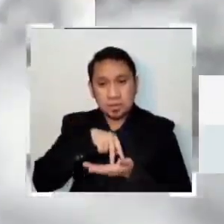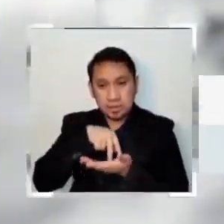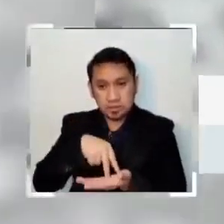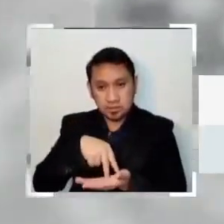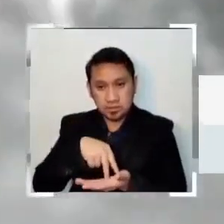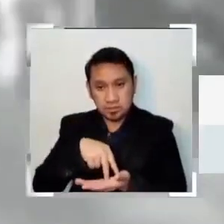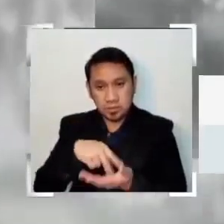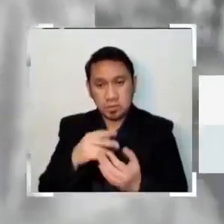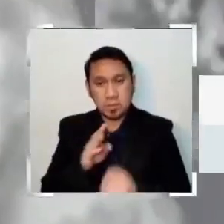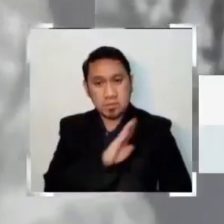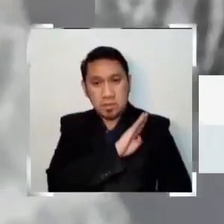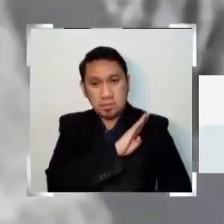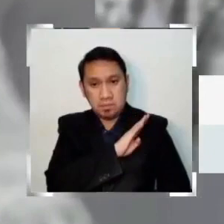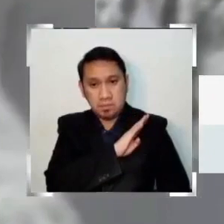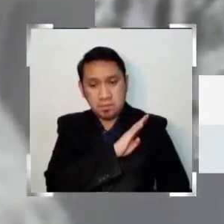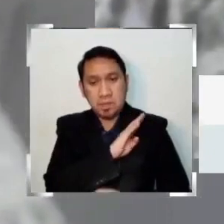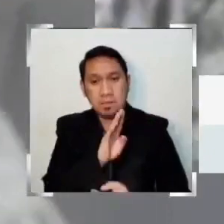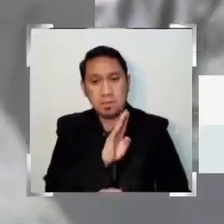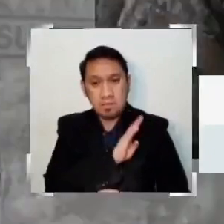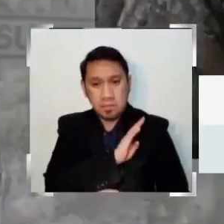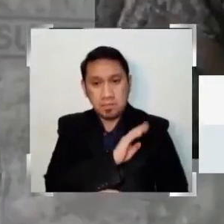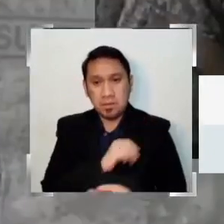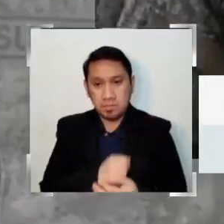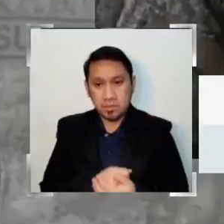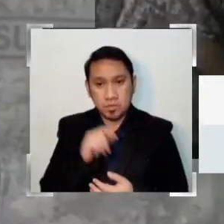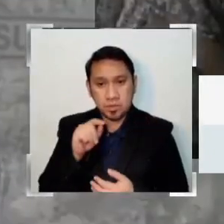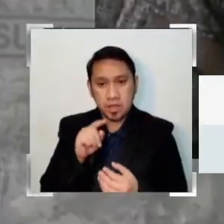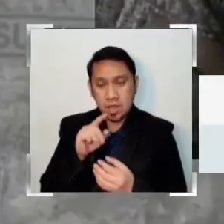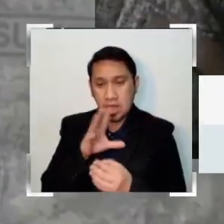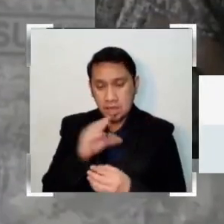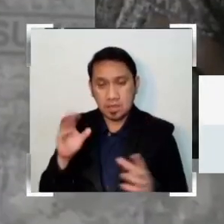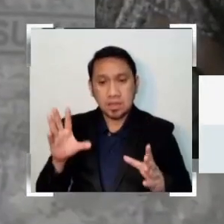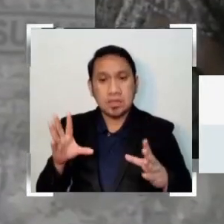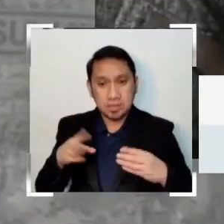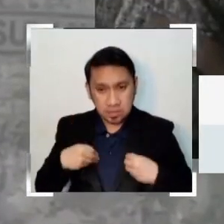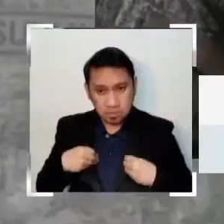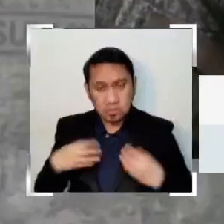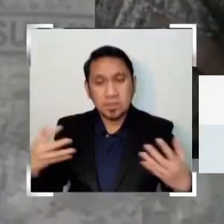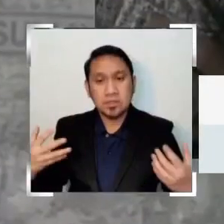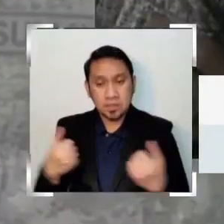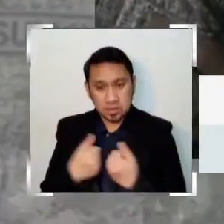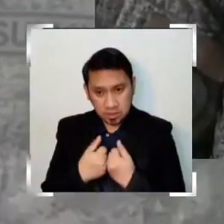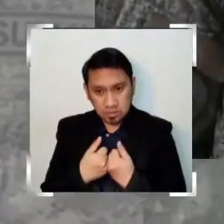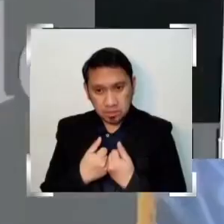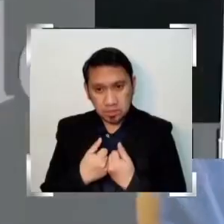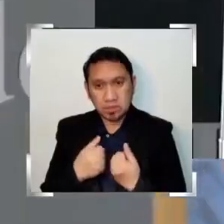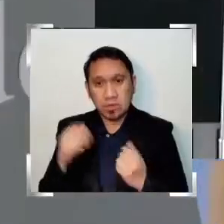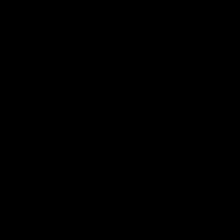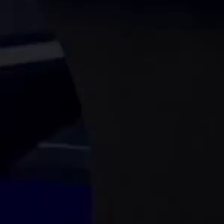to the challenges that the Philippines faces.